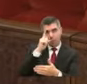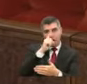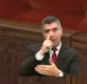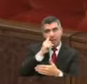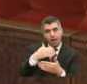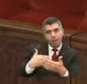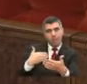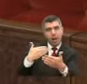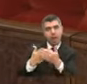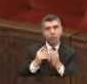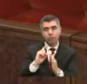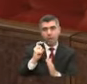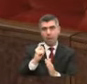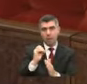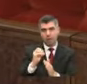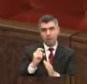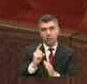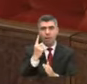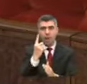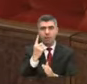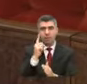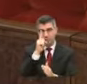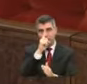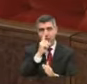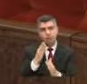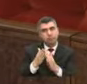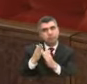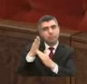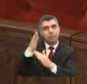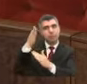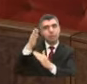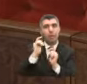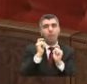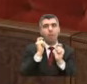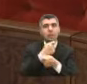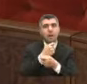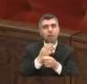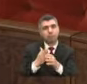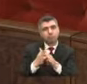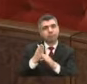الشهر للجهه الشرقيه، وان شاء الله غادي